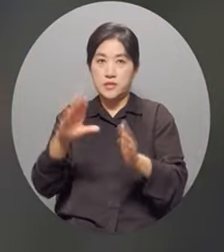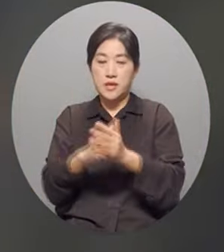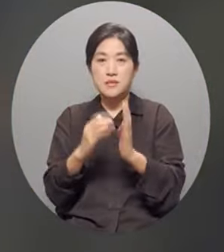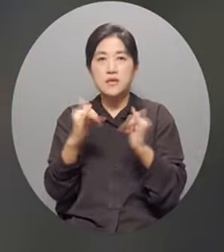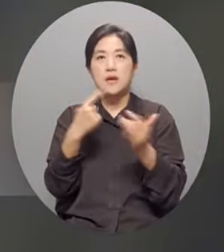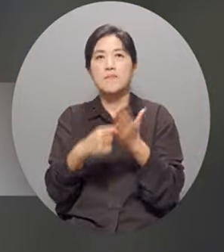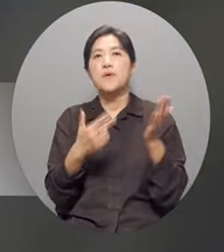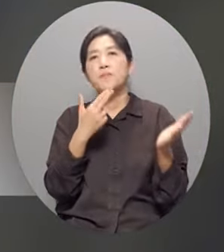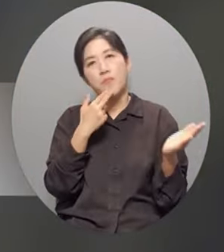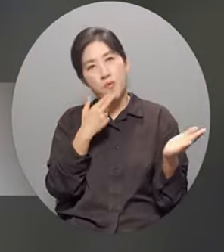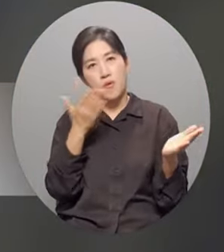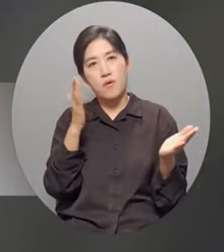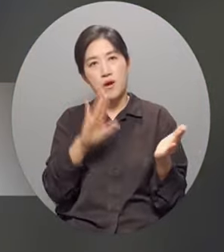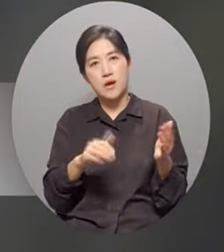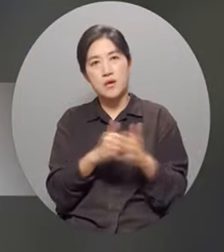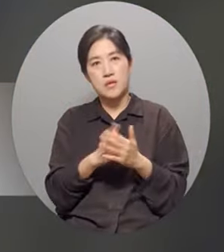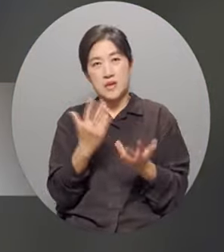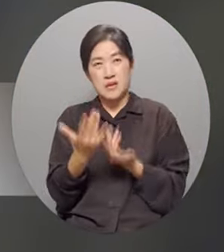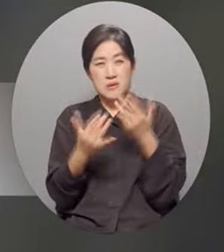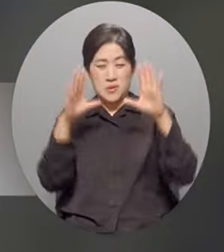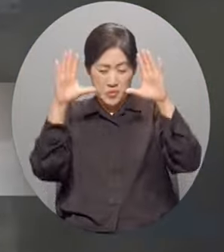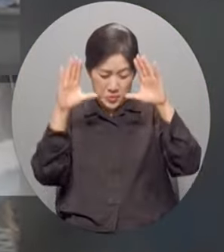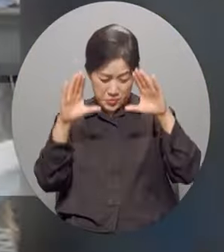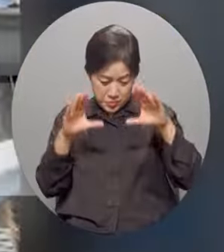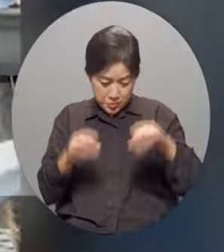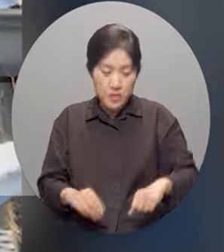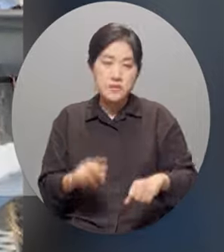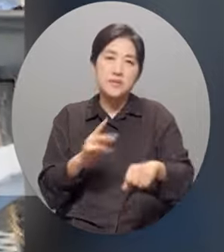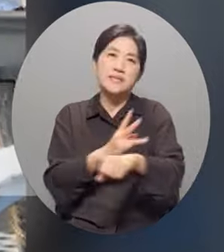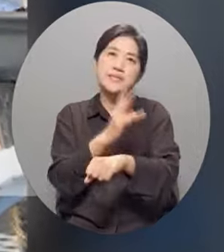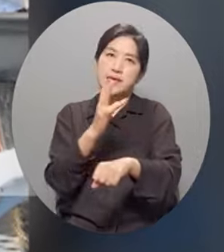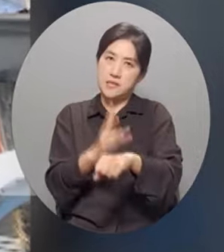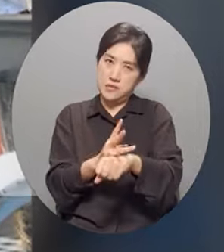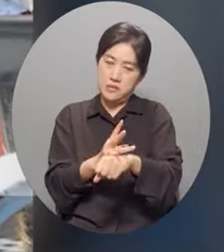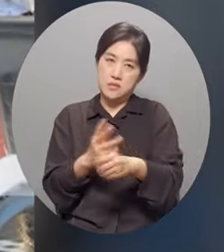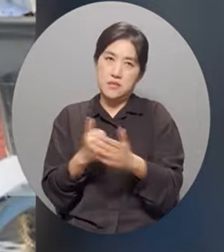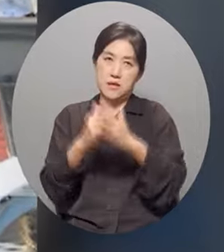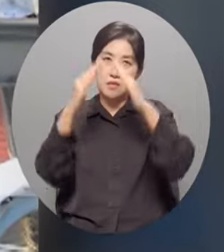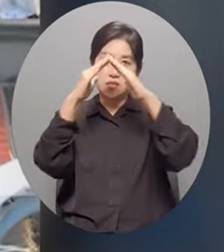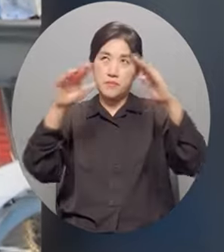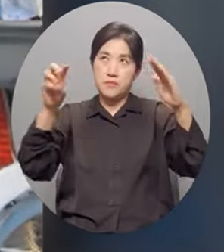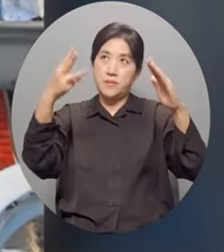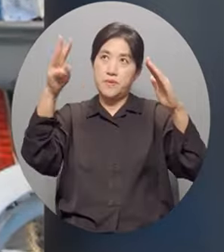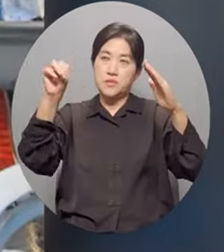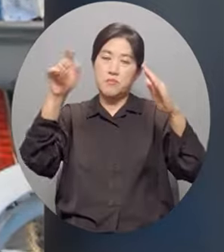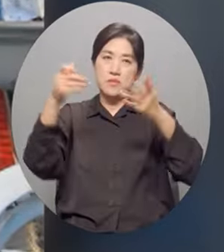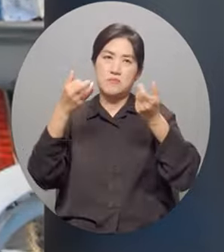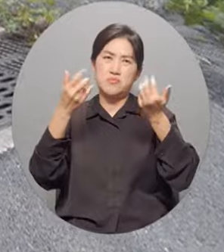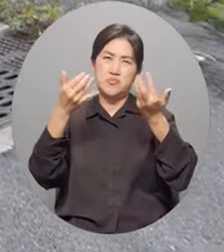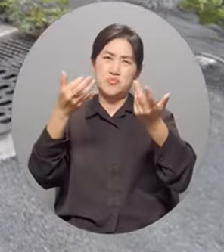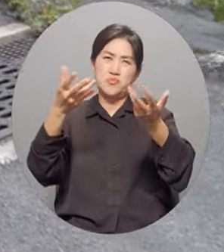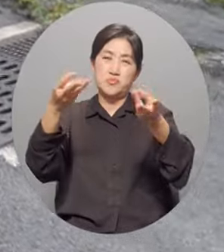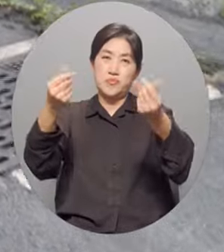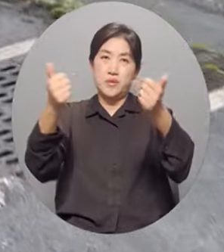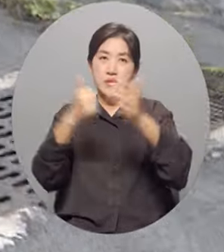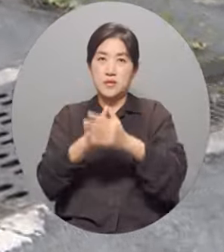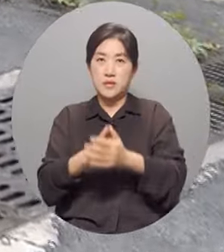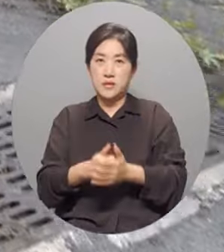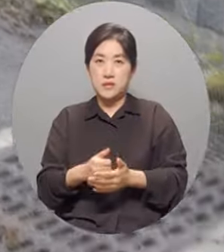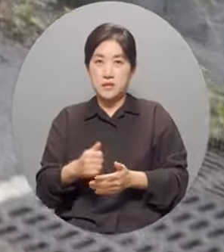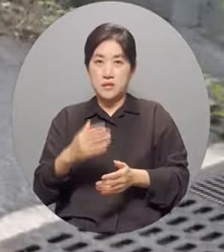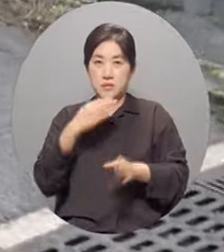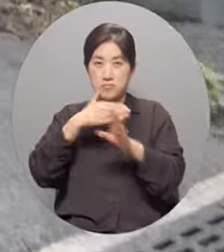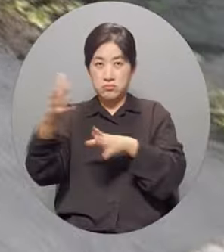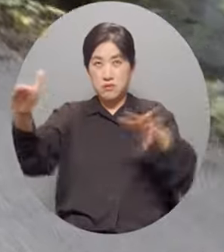인명피해는 없었지만 완진까지 약 3시간이 걸렸고 지붕 약 300제곱미터가 타버렸습니다. 오물풍선으로